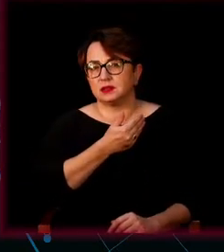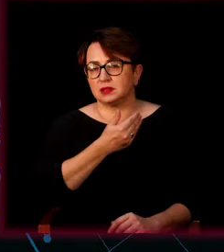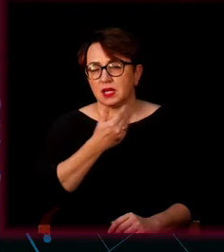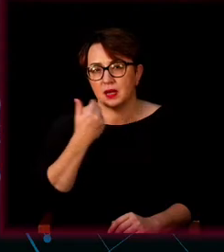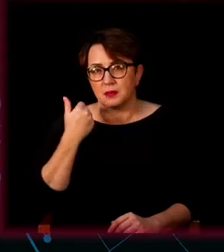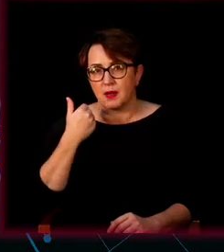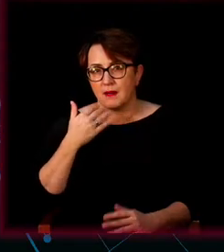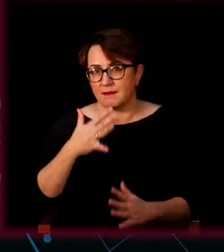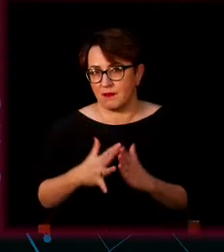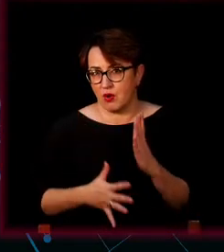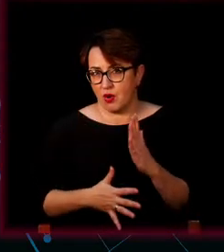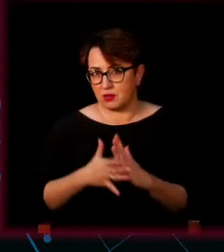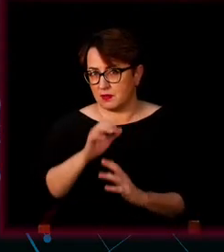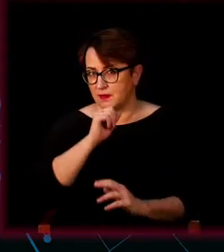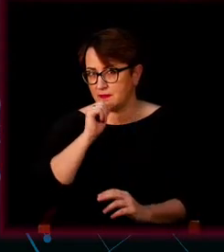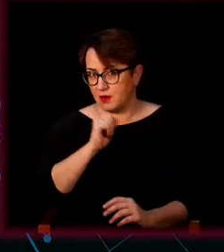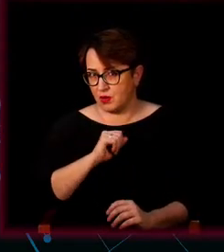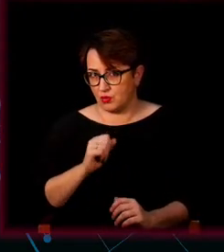w którym nie ma wojny.